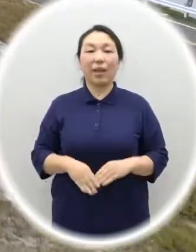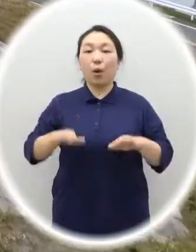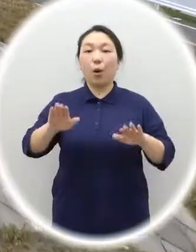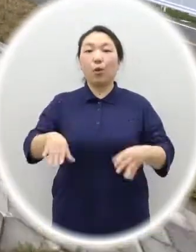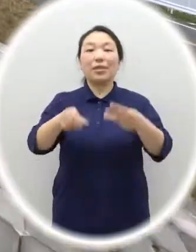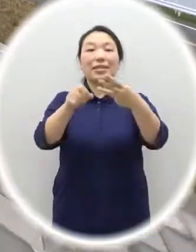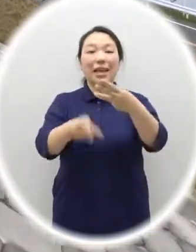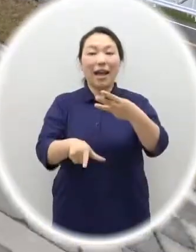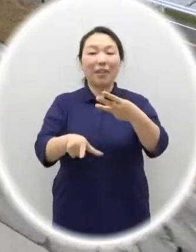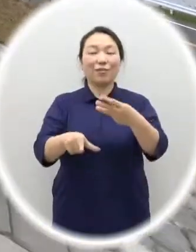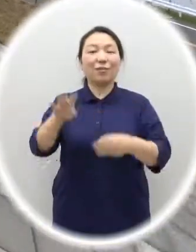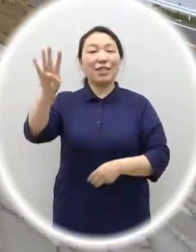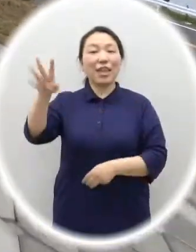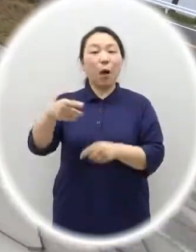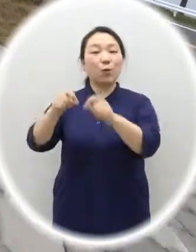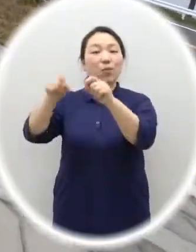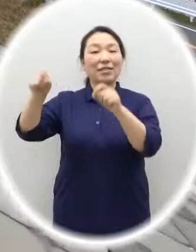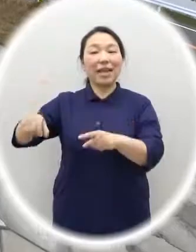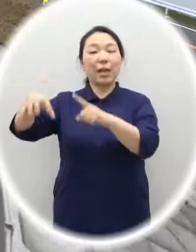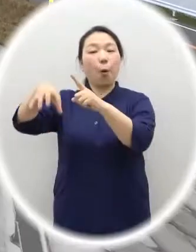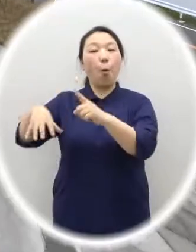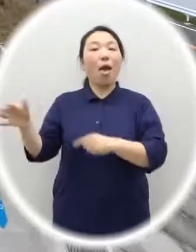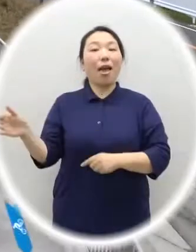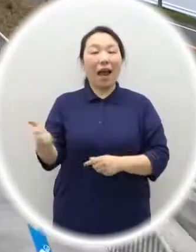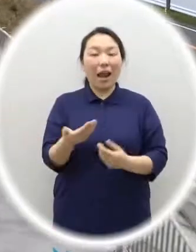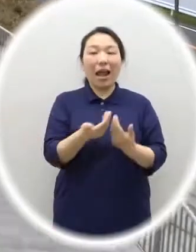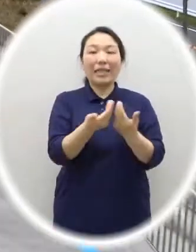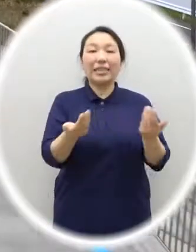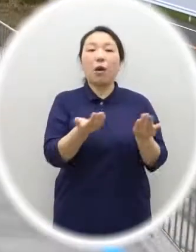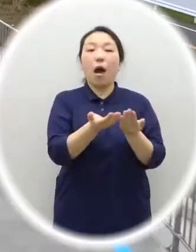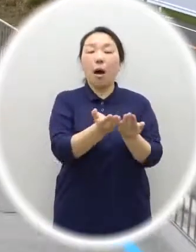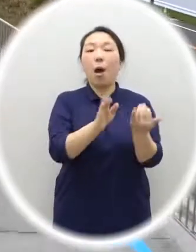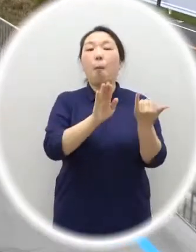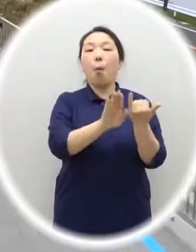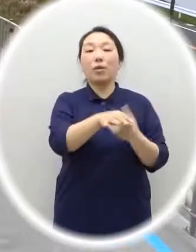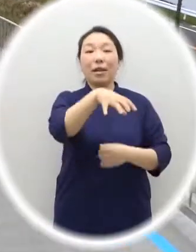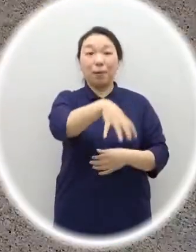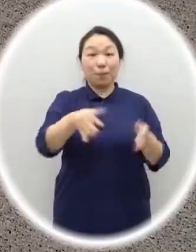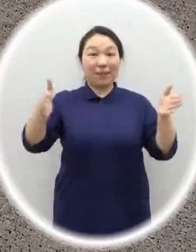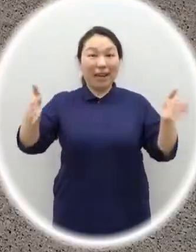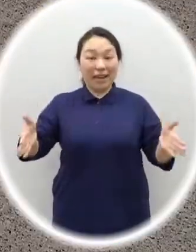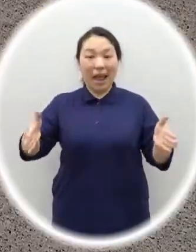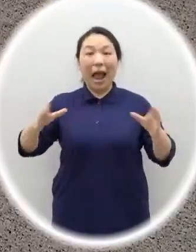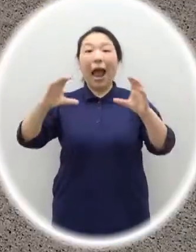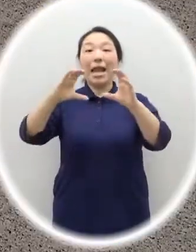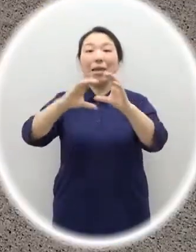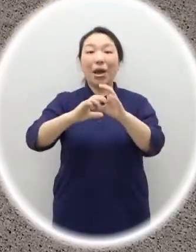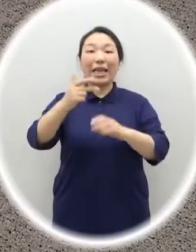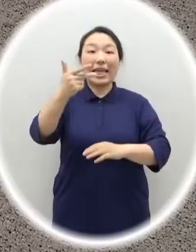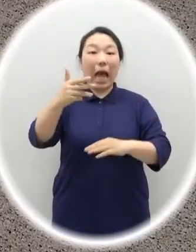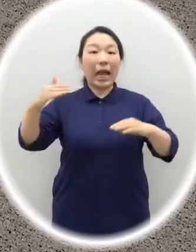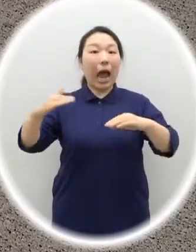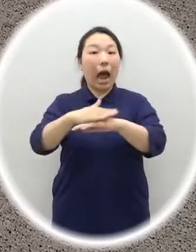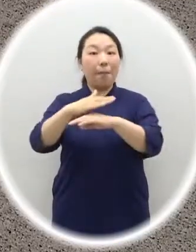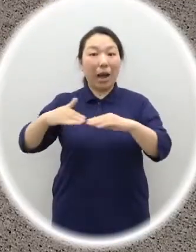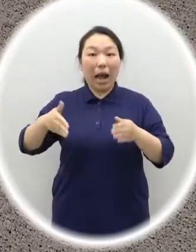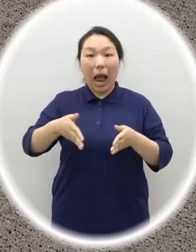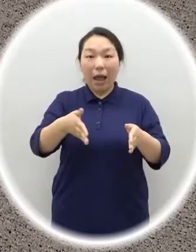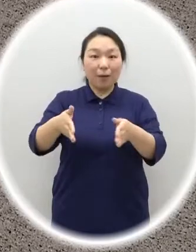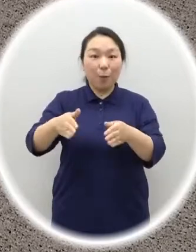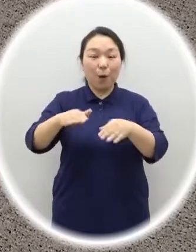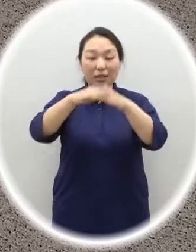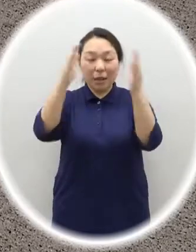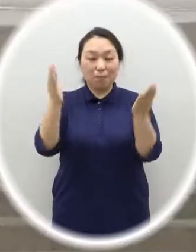今年3月、勿来の関公園から久野浜防災緑地を結ぶいわき七浜街道が全線開通